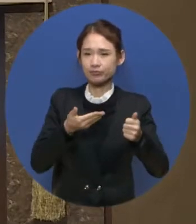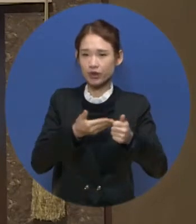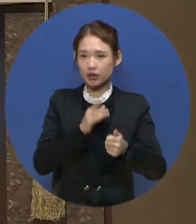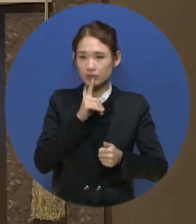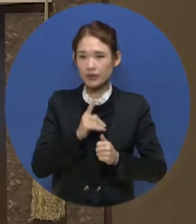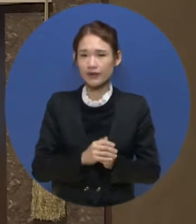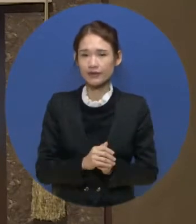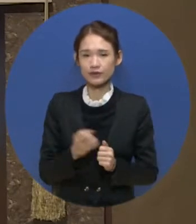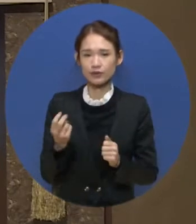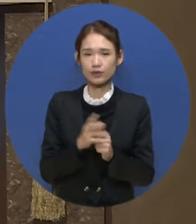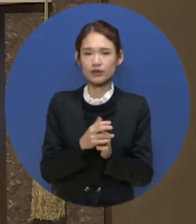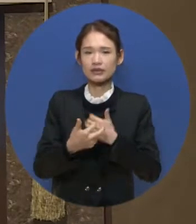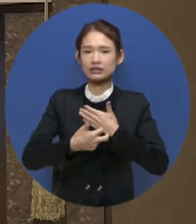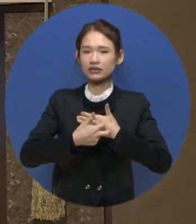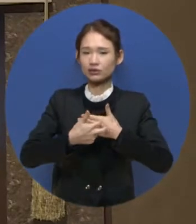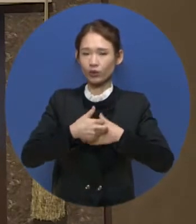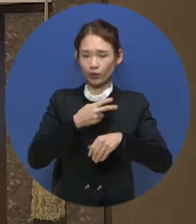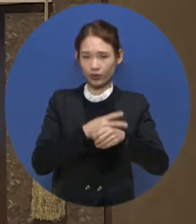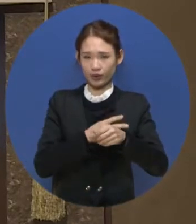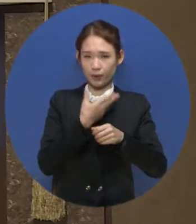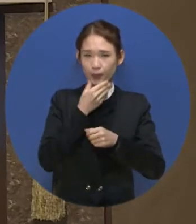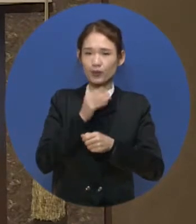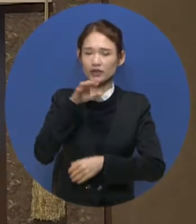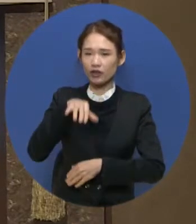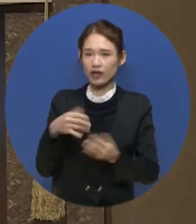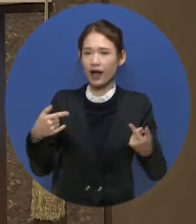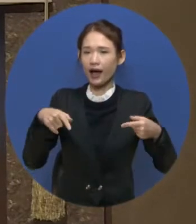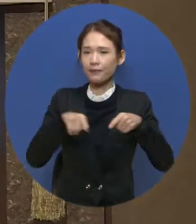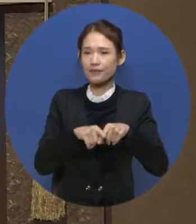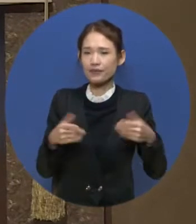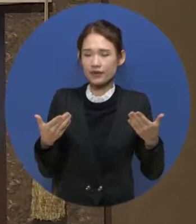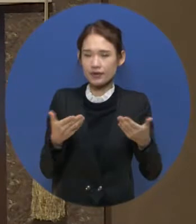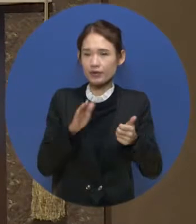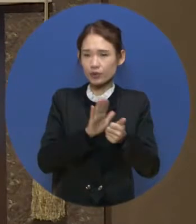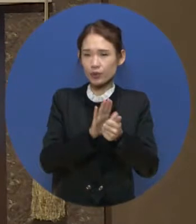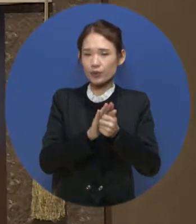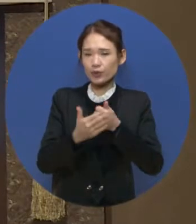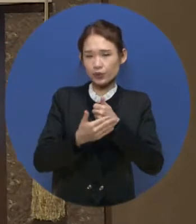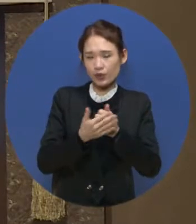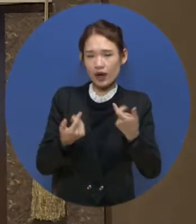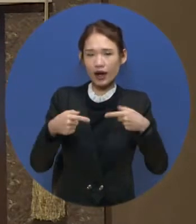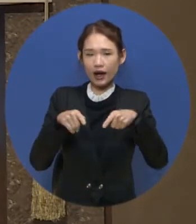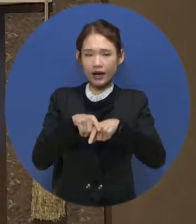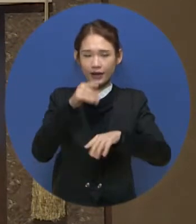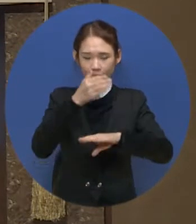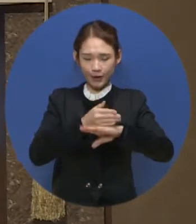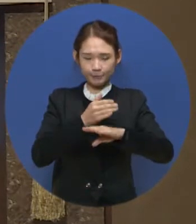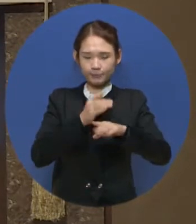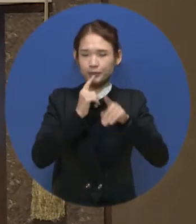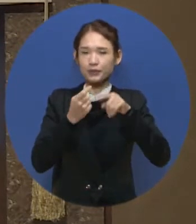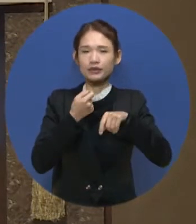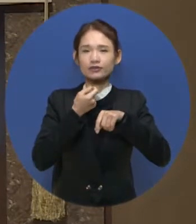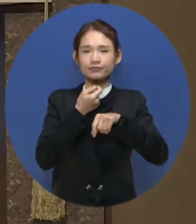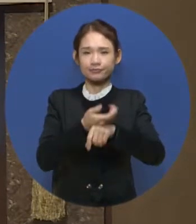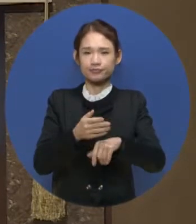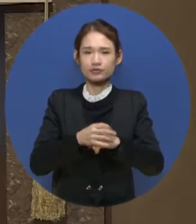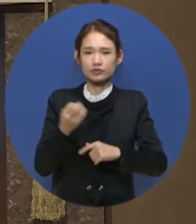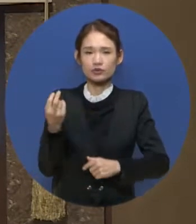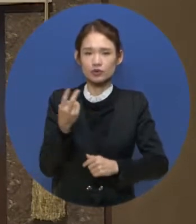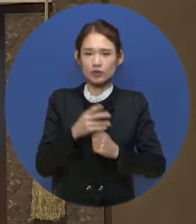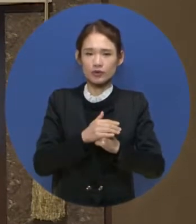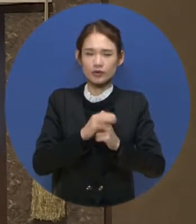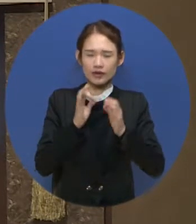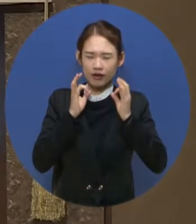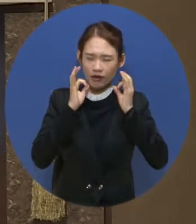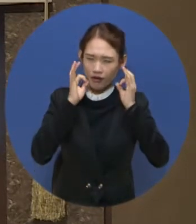또 의료진과 복지 현장에서 함께하고 있는 동료분들께도 또 감사의 말씀 드리고 또 무진 애를